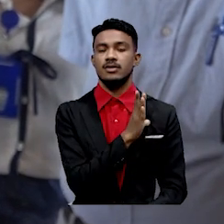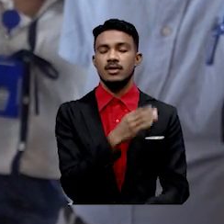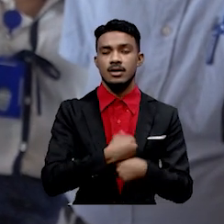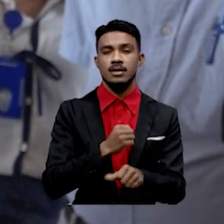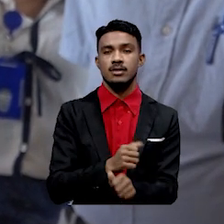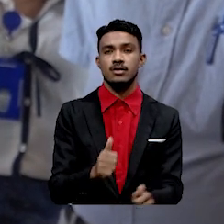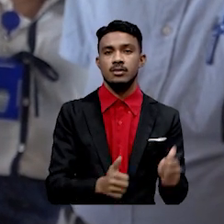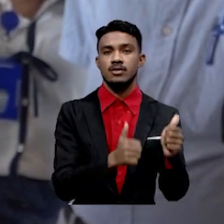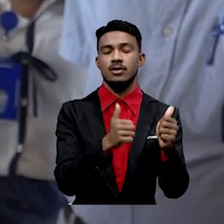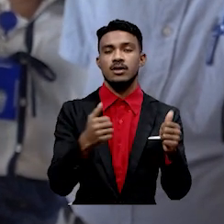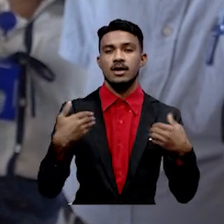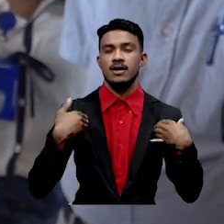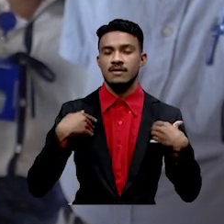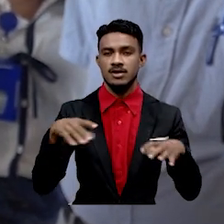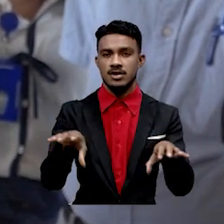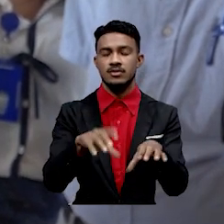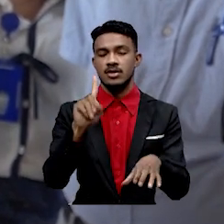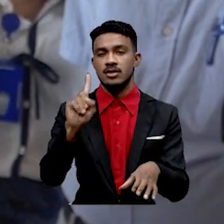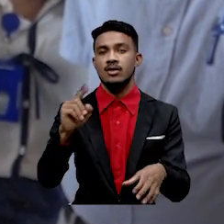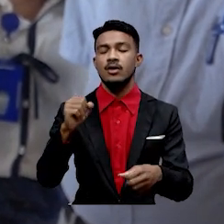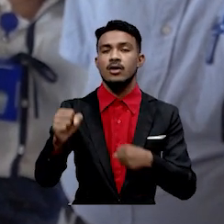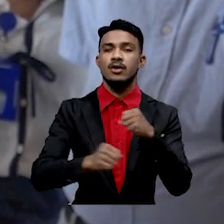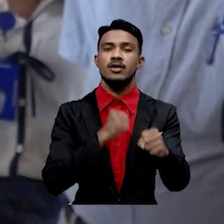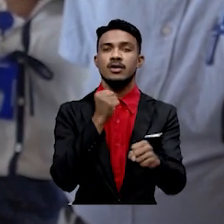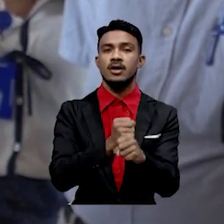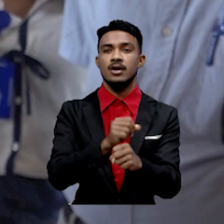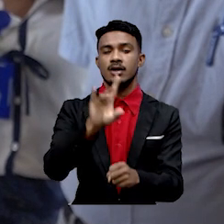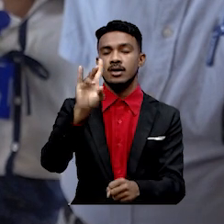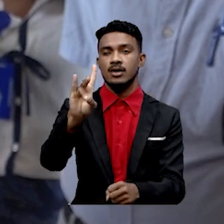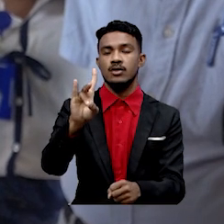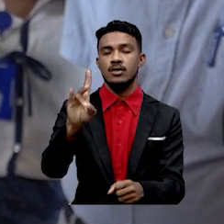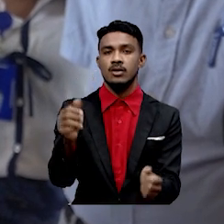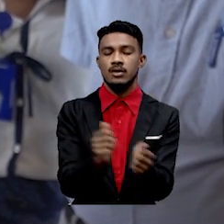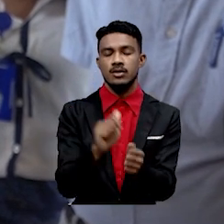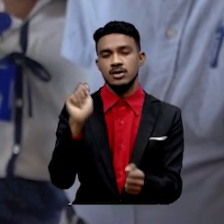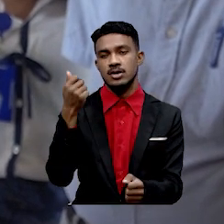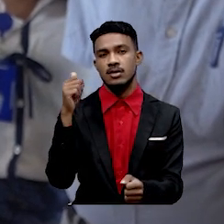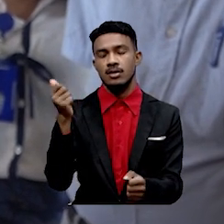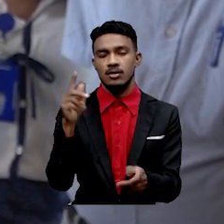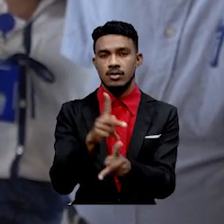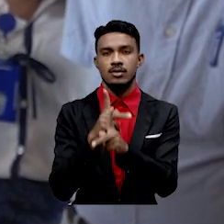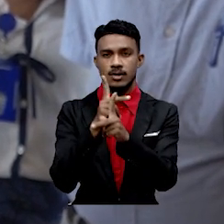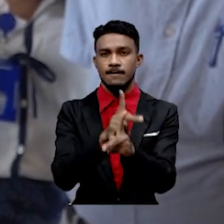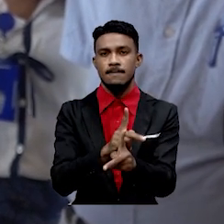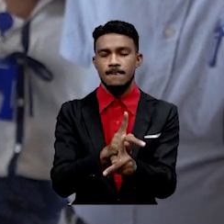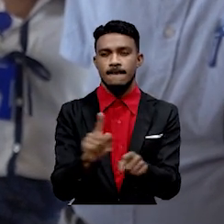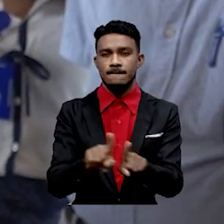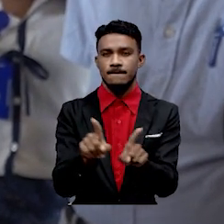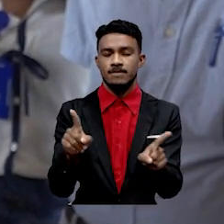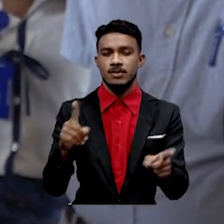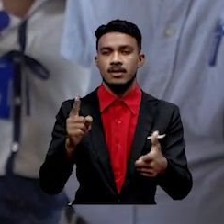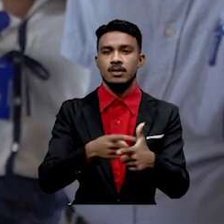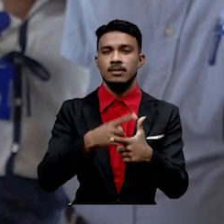iha ba projeto ida ne hodura saun ne bema kointinan hitu ne ho tinan sanolu ya ter kontrolaru ne e mas depois ida